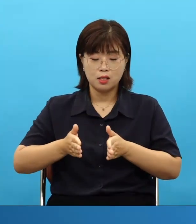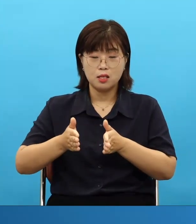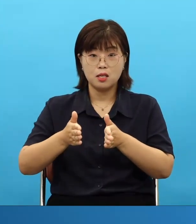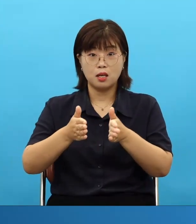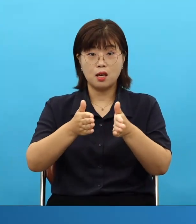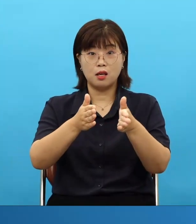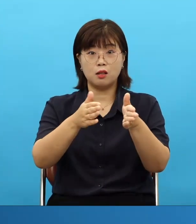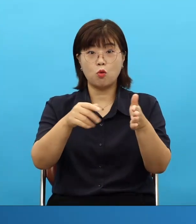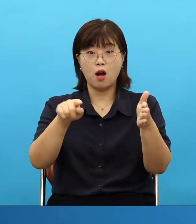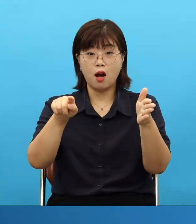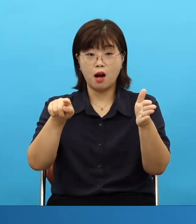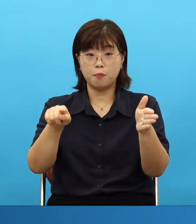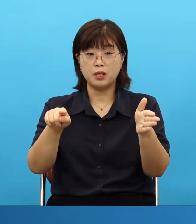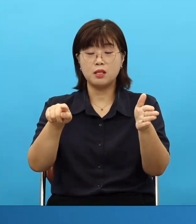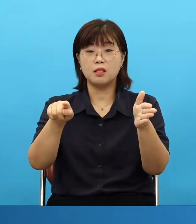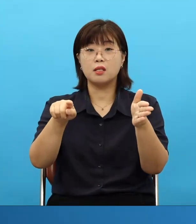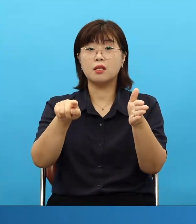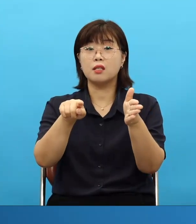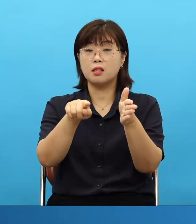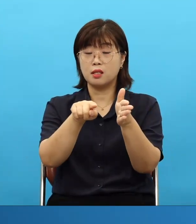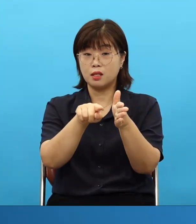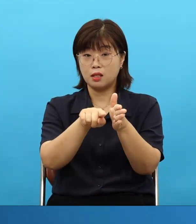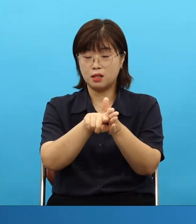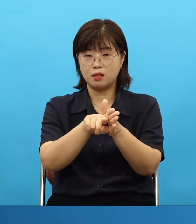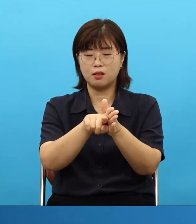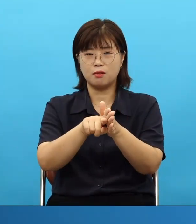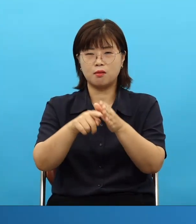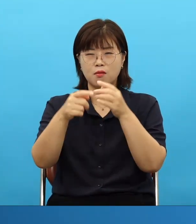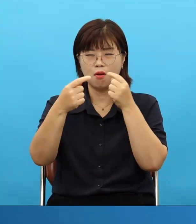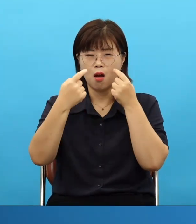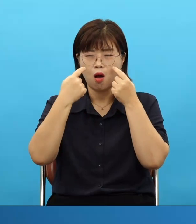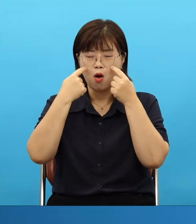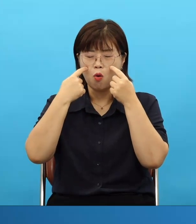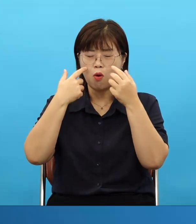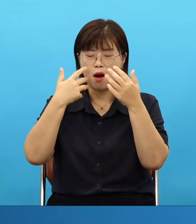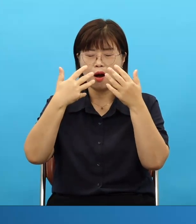나의 길과 믿음